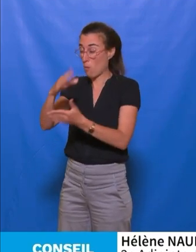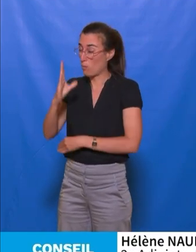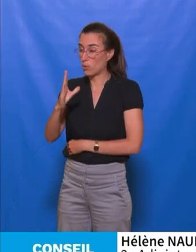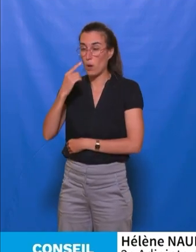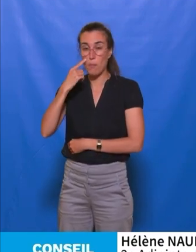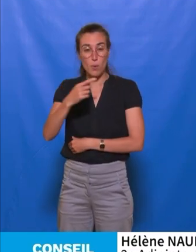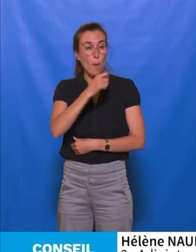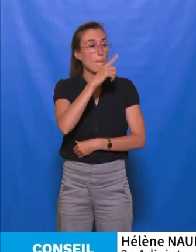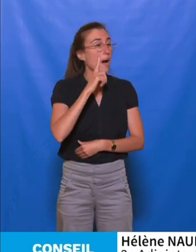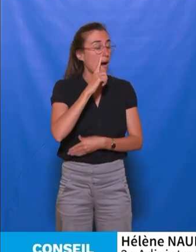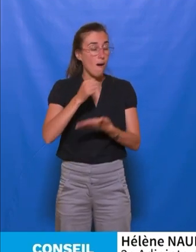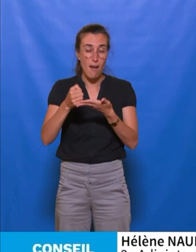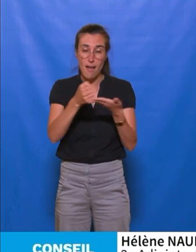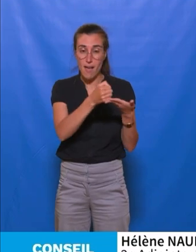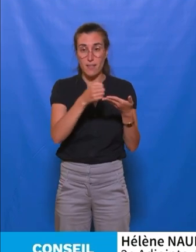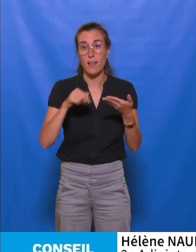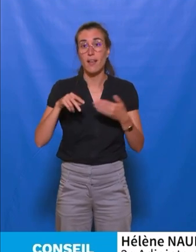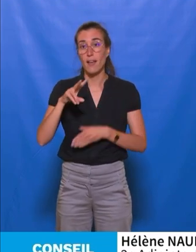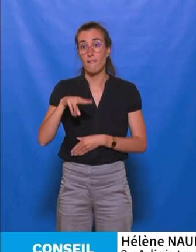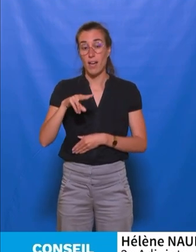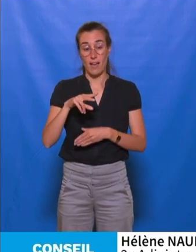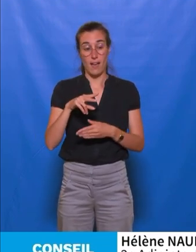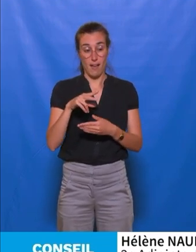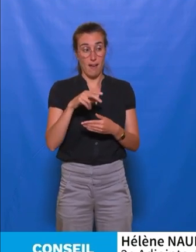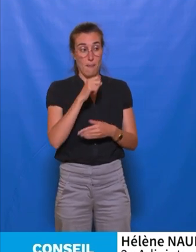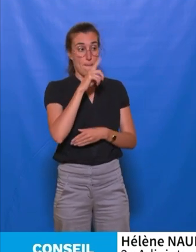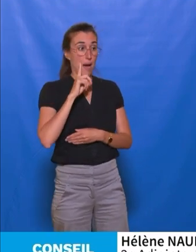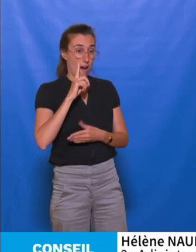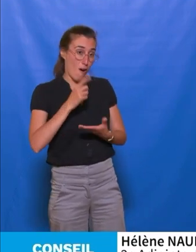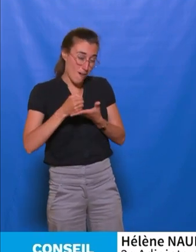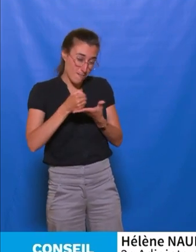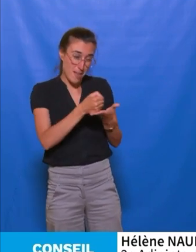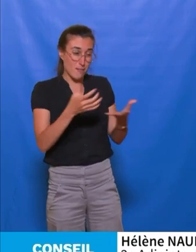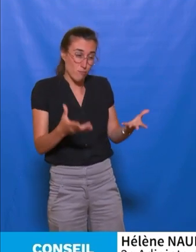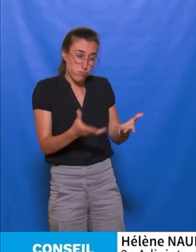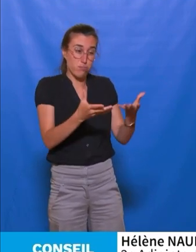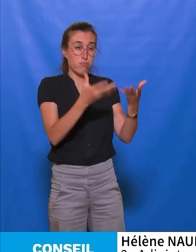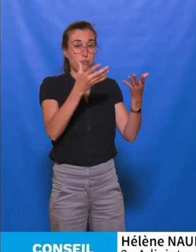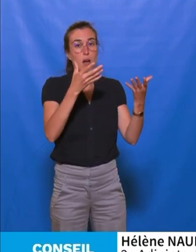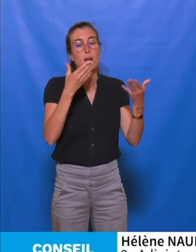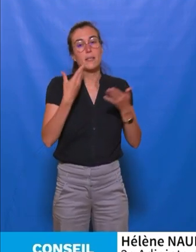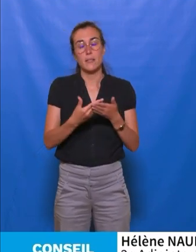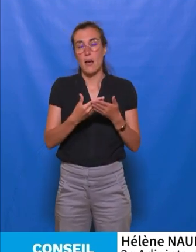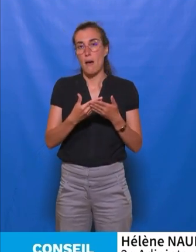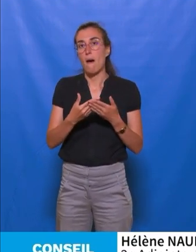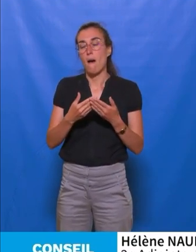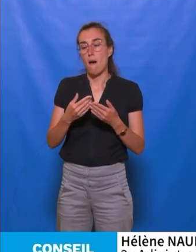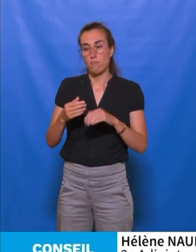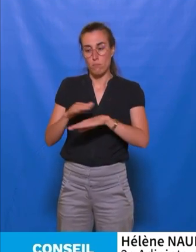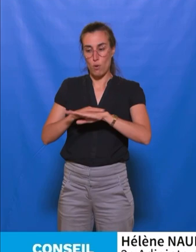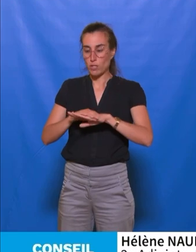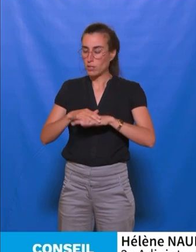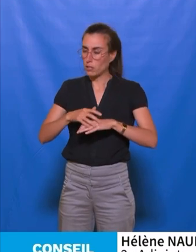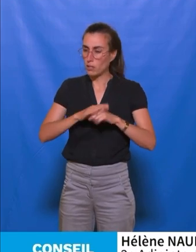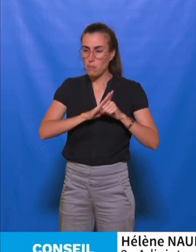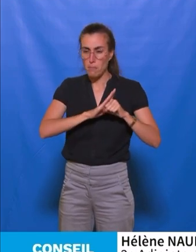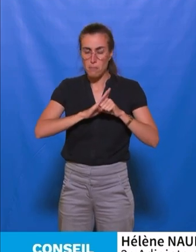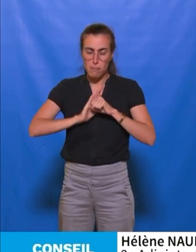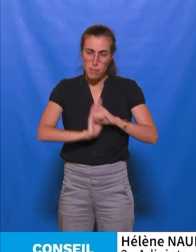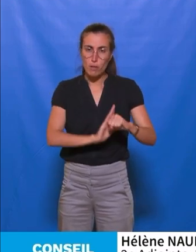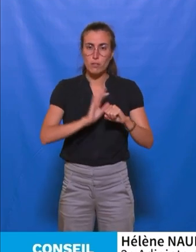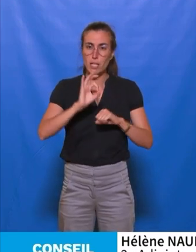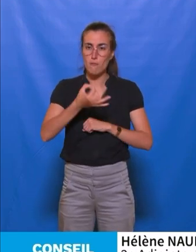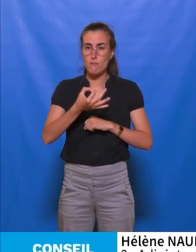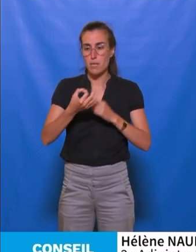surcroît, l'appui à la parentalité est un enjeu majeur pour la ville de Nantes et c'est pour ça que nous y mettons des moyens et nous l'avons rappelé ce matin à travers